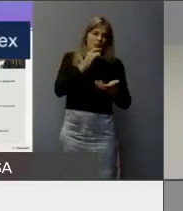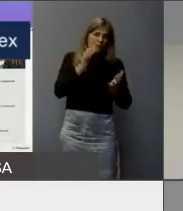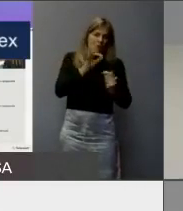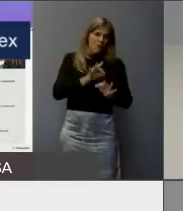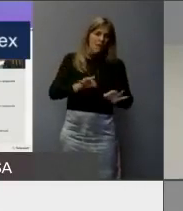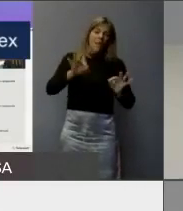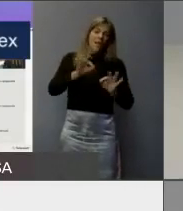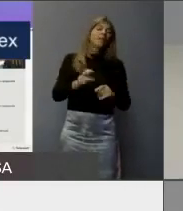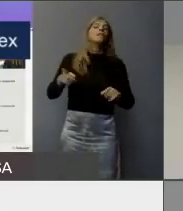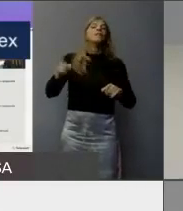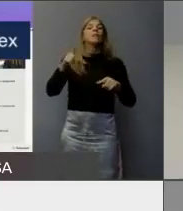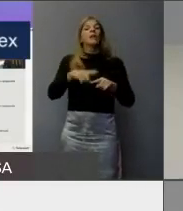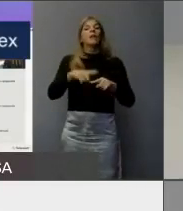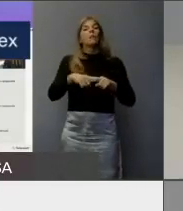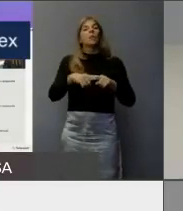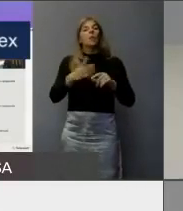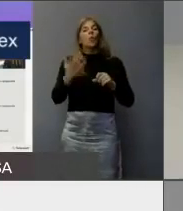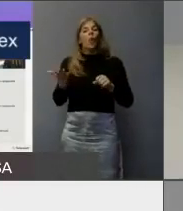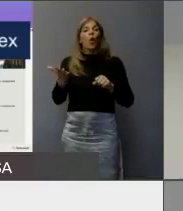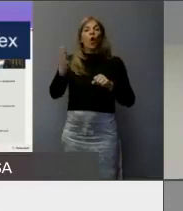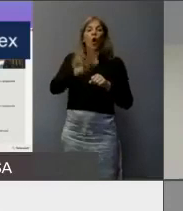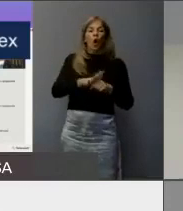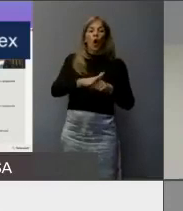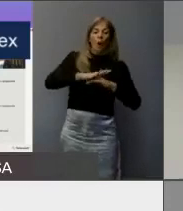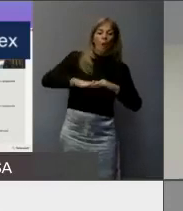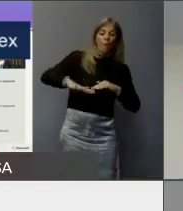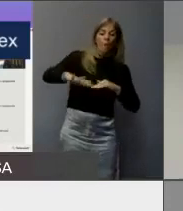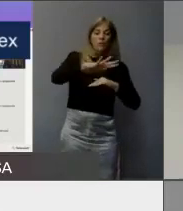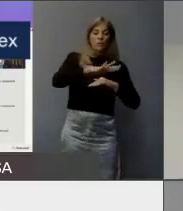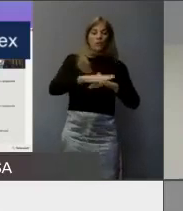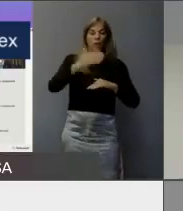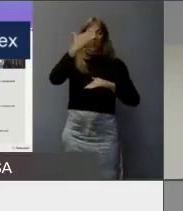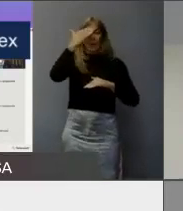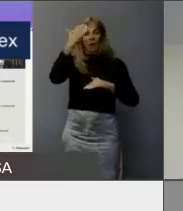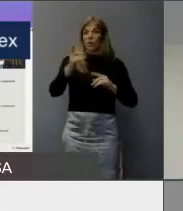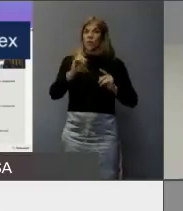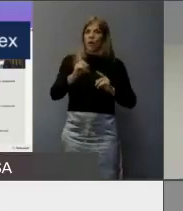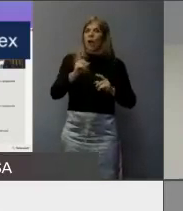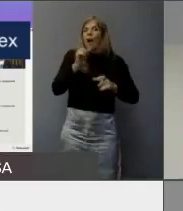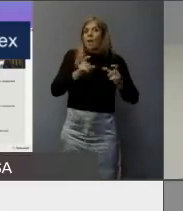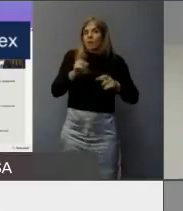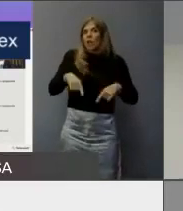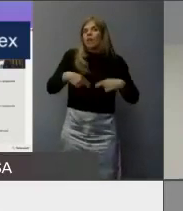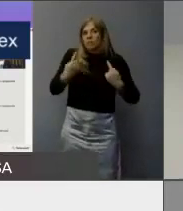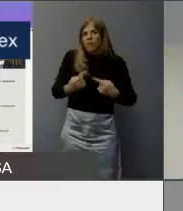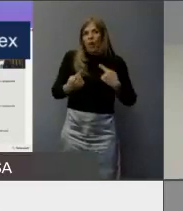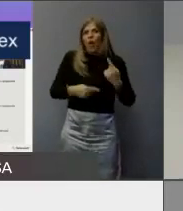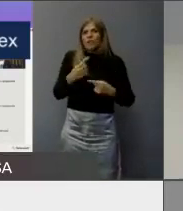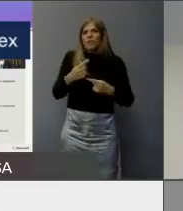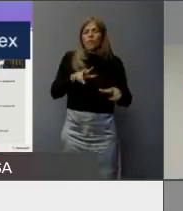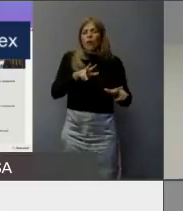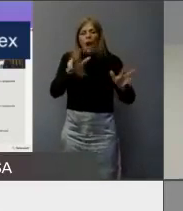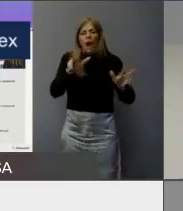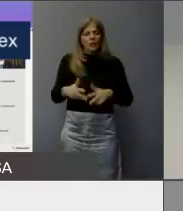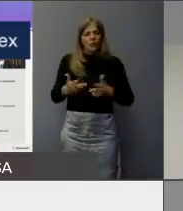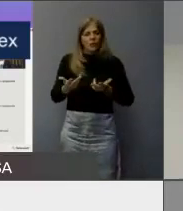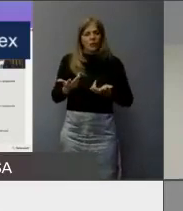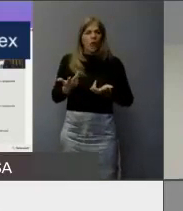coprono totalmente la parte pericolosa di conseguenza la gente continua a cadere continua a farsi male